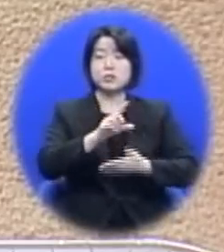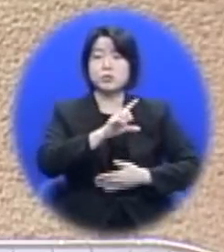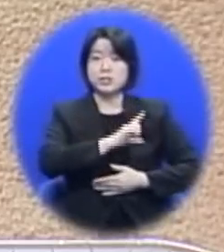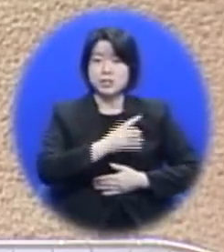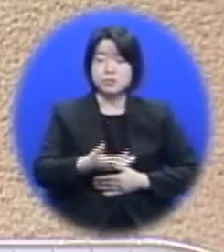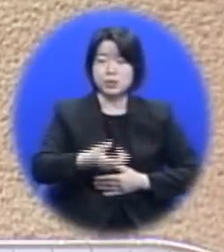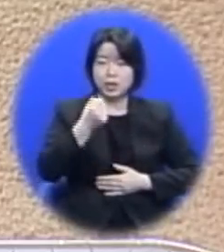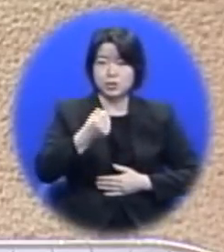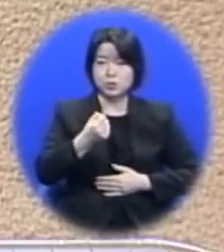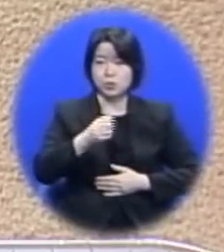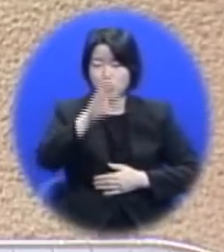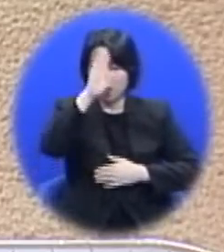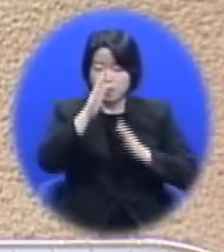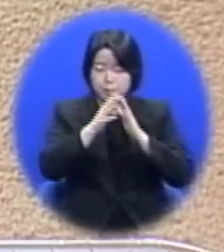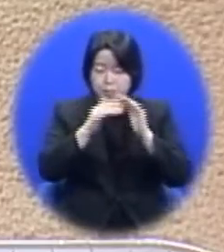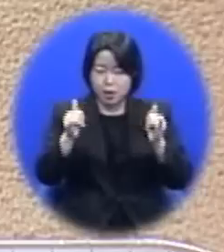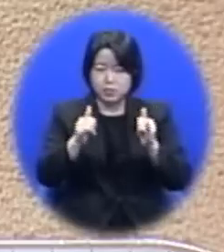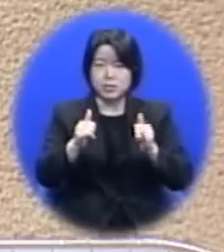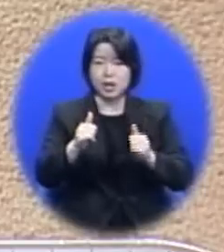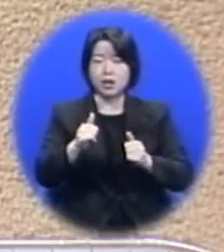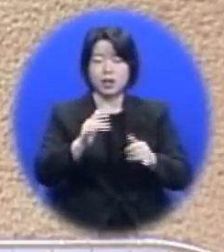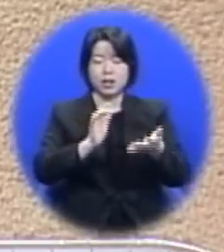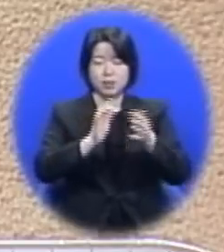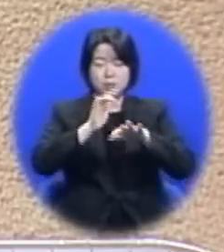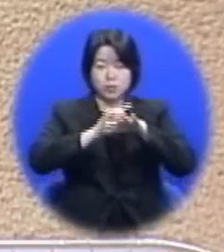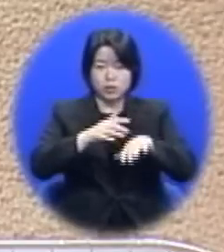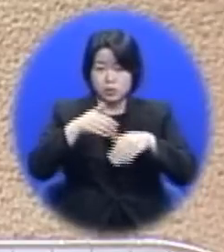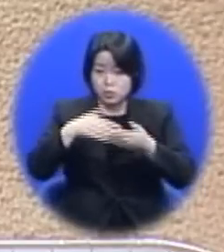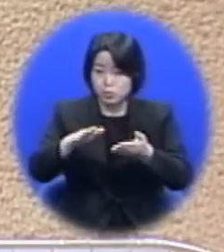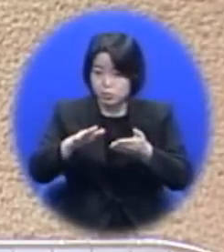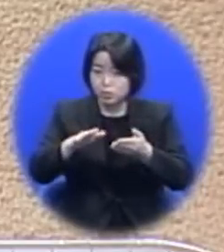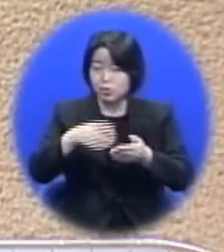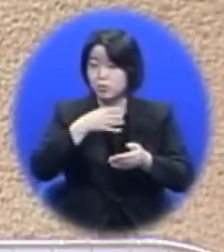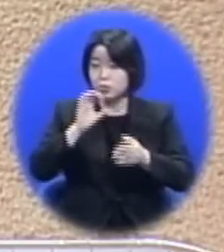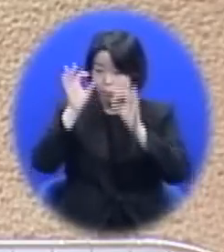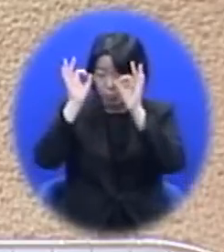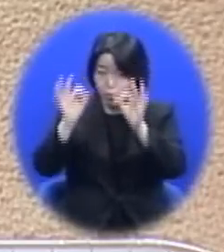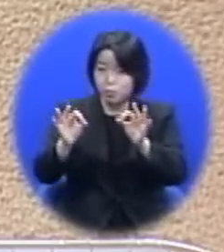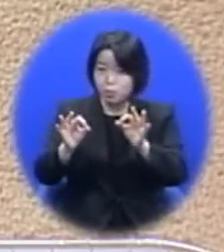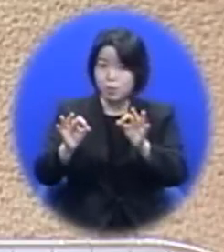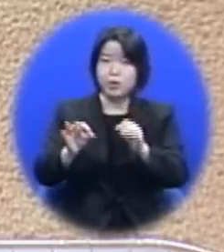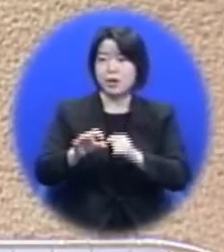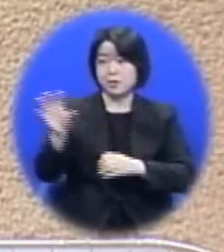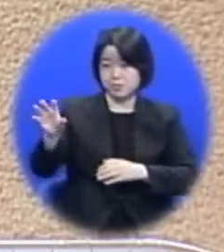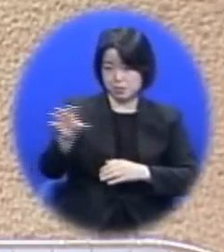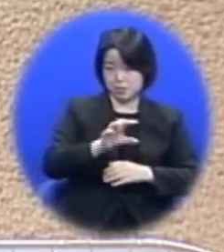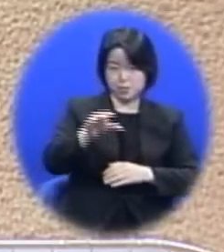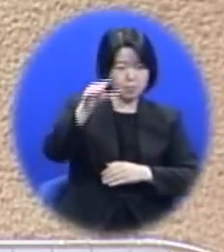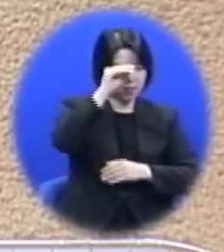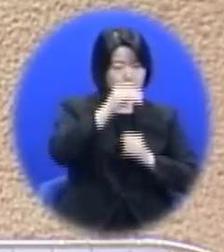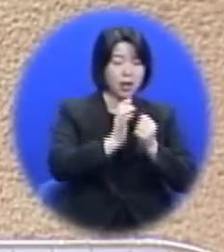고치고 귀신도 내어쫓는 걸 보고 흉내내기 시작했습니다. 악귀 들린 자에게 가서 예수의 이름으로